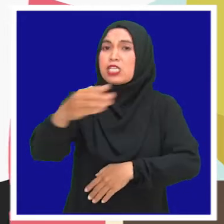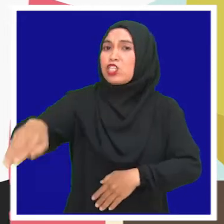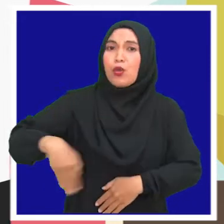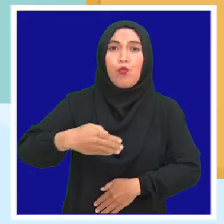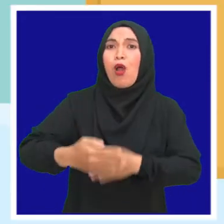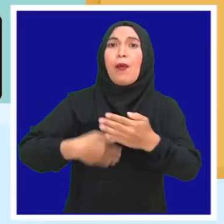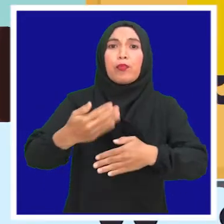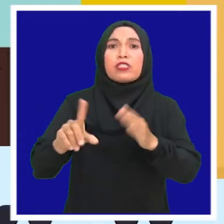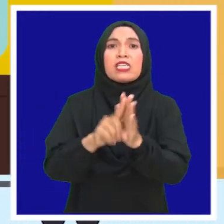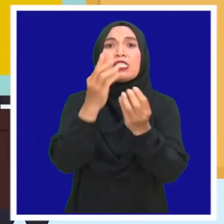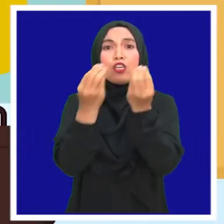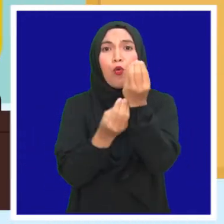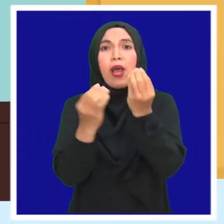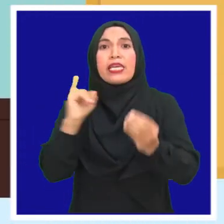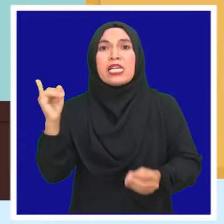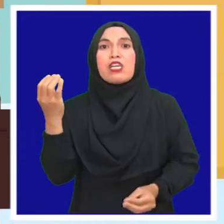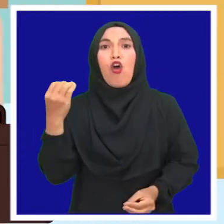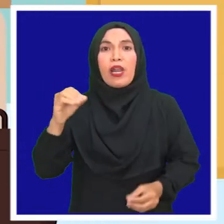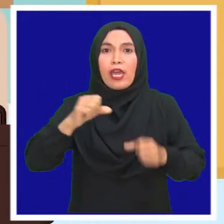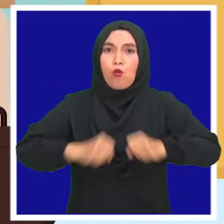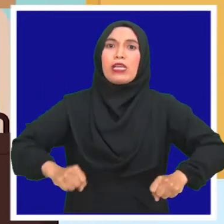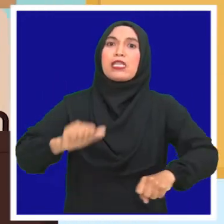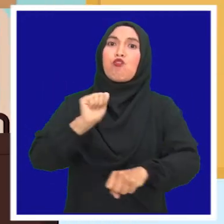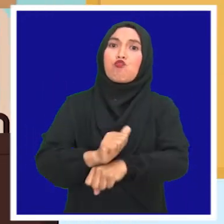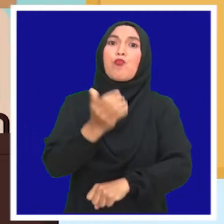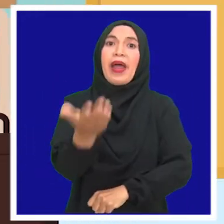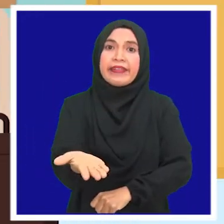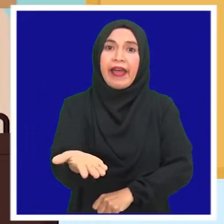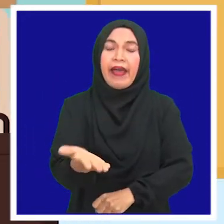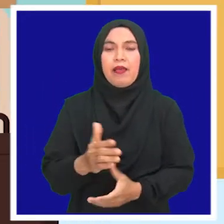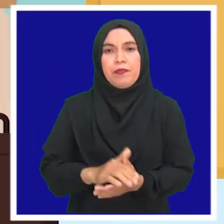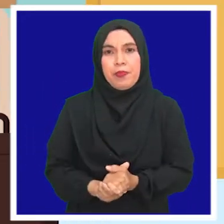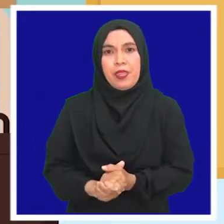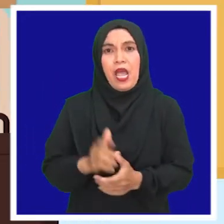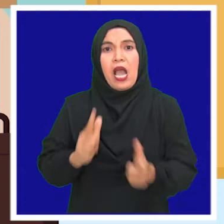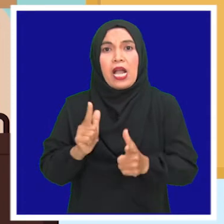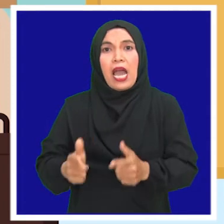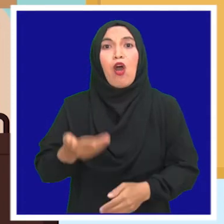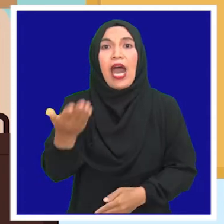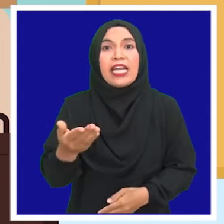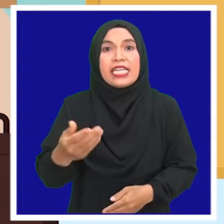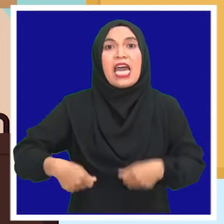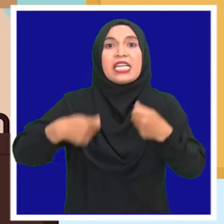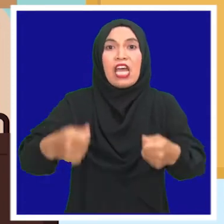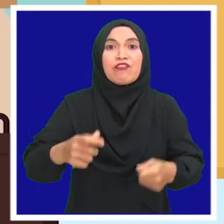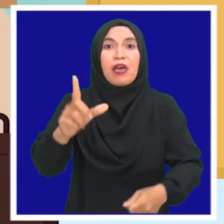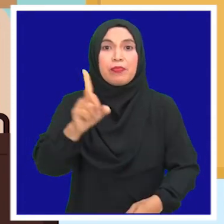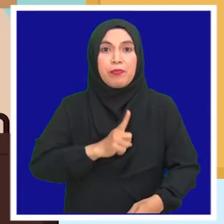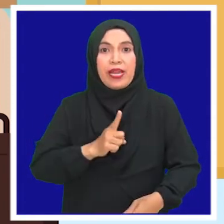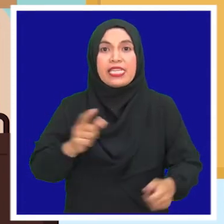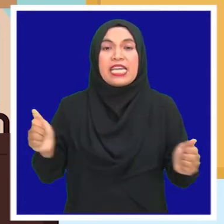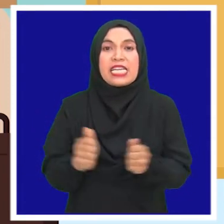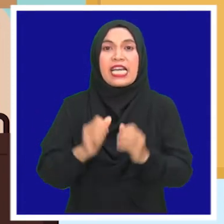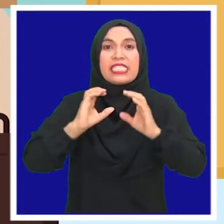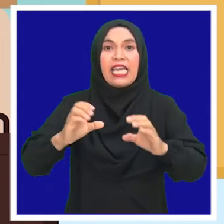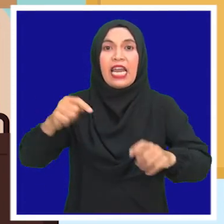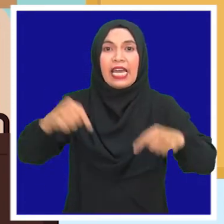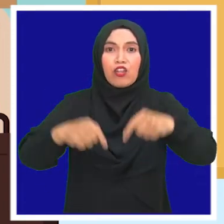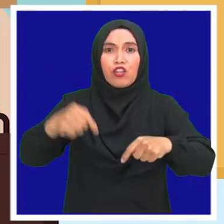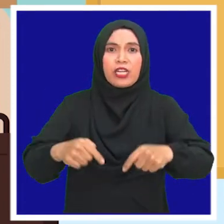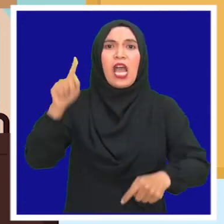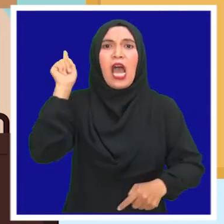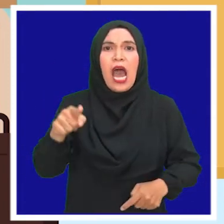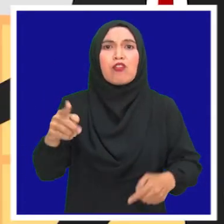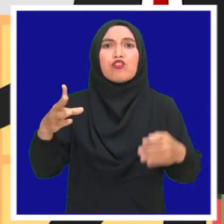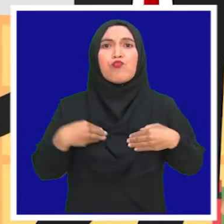kuasa hukum Anda. Jika Anda mendaftar secara pribadi dengan cara elektronik, Anda harus memiliki akun e-court yang